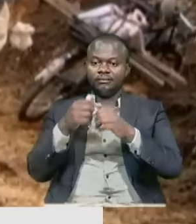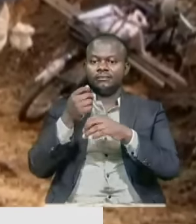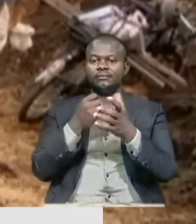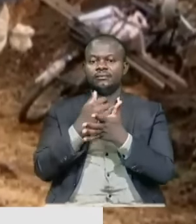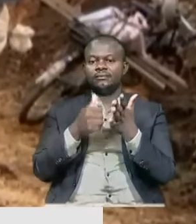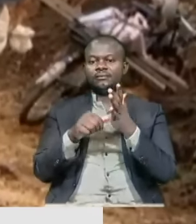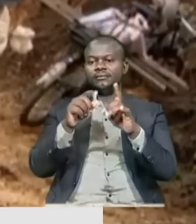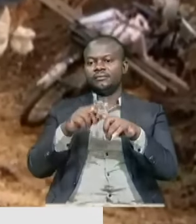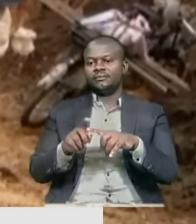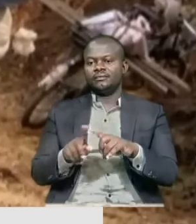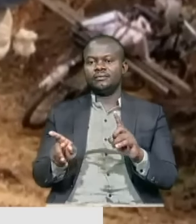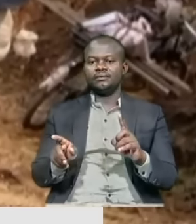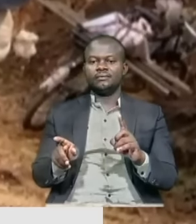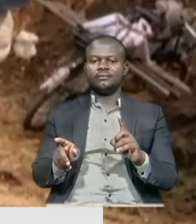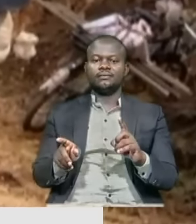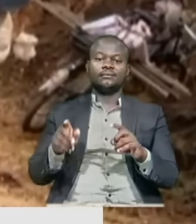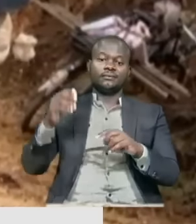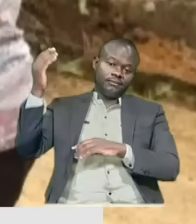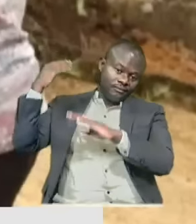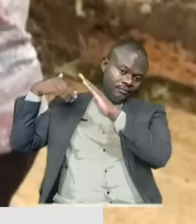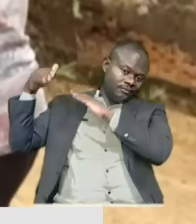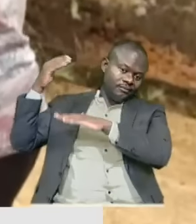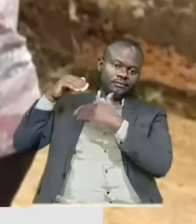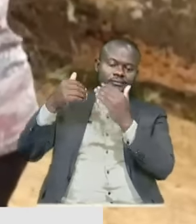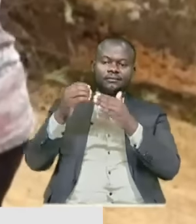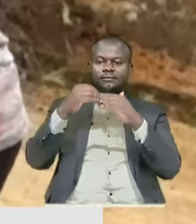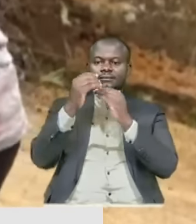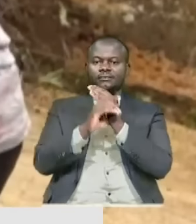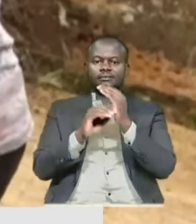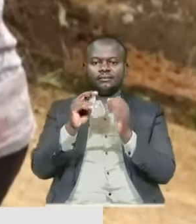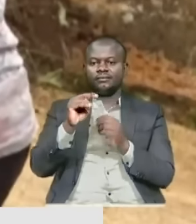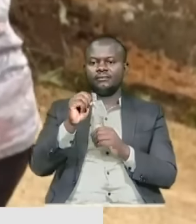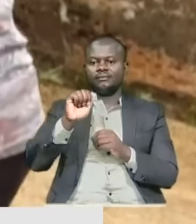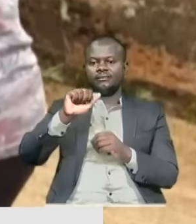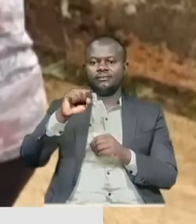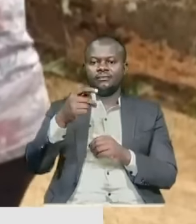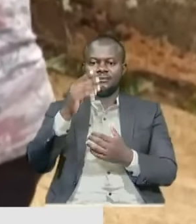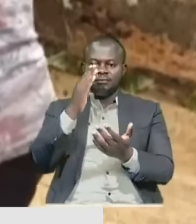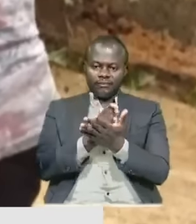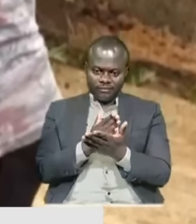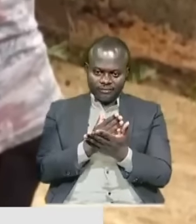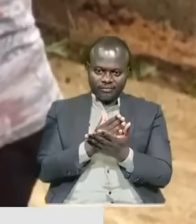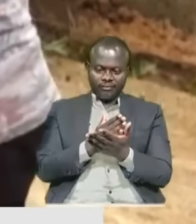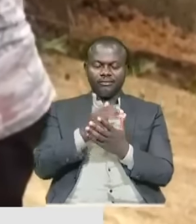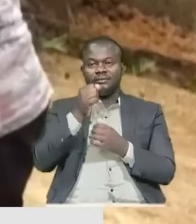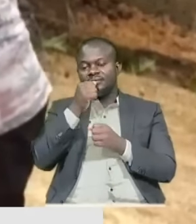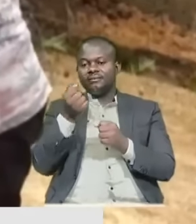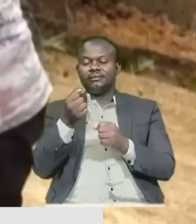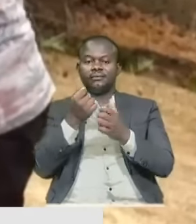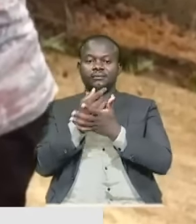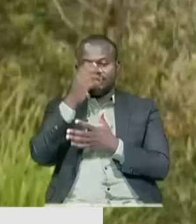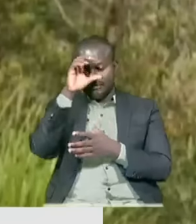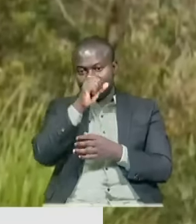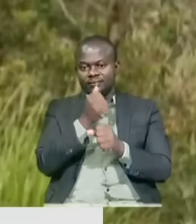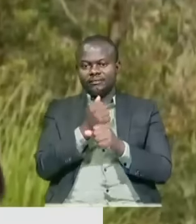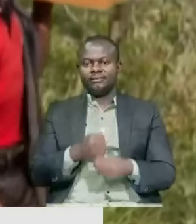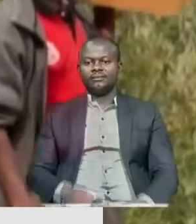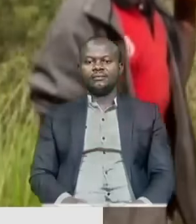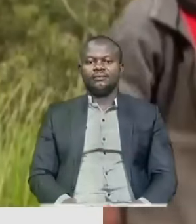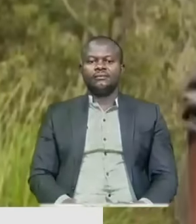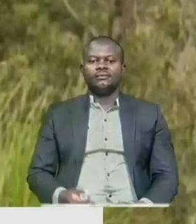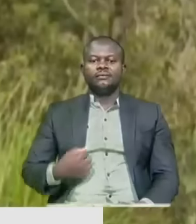ibibazo bitandukanye. Icyo gihe ubuyobozi bw'akarere ka Nyamasheke bwarabahagaritse bituma babura akazi. Ntabwo twari